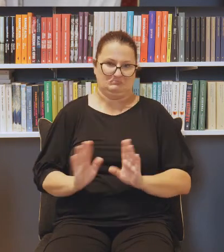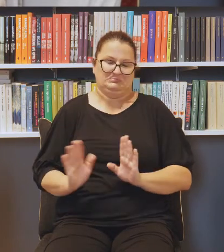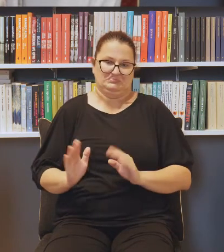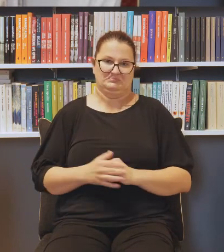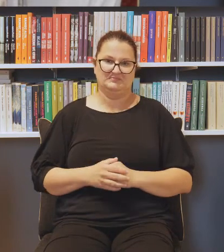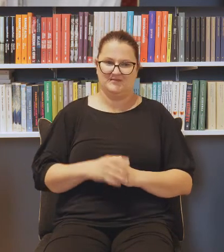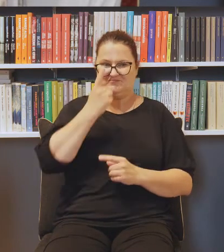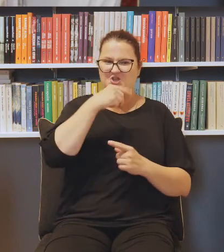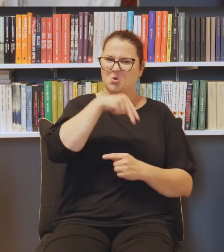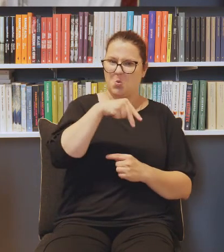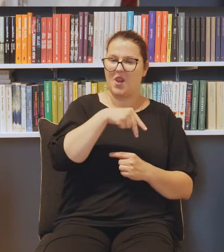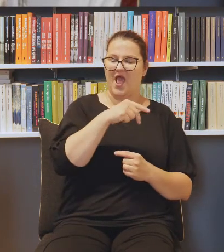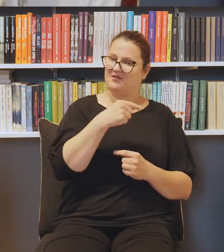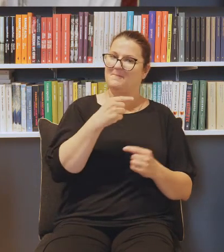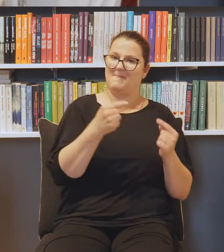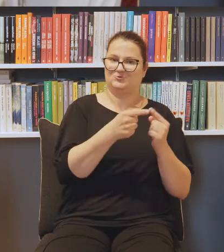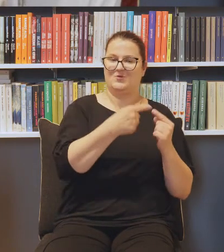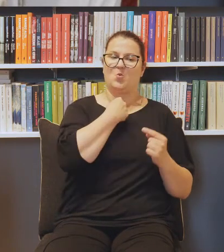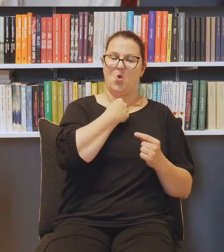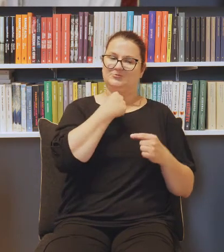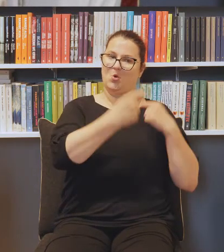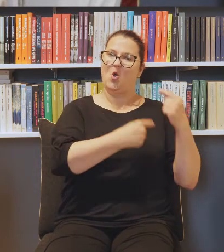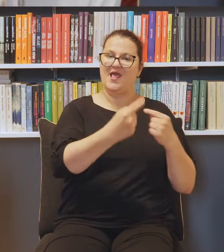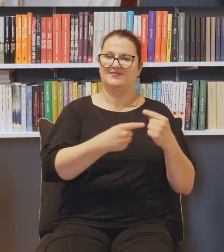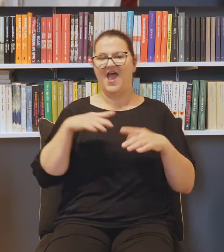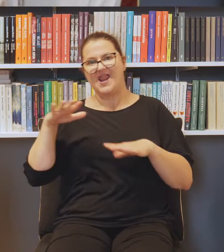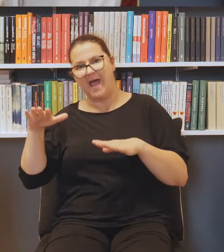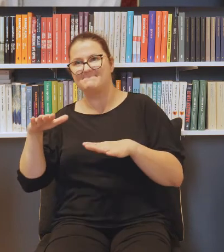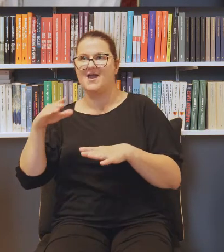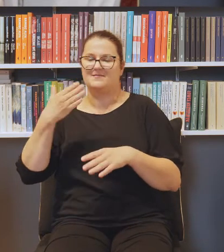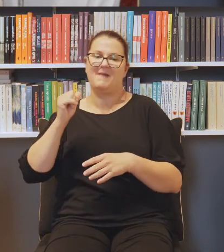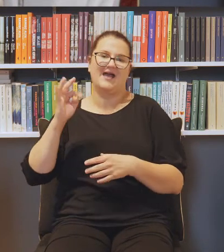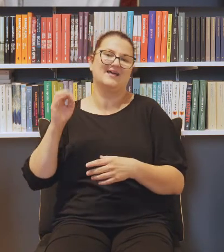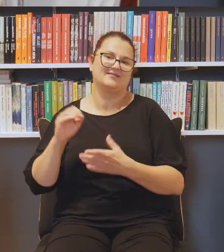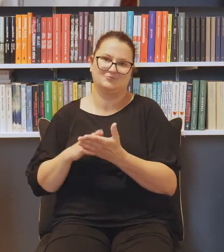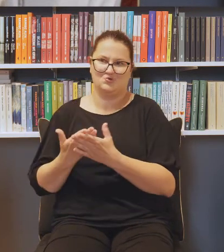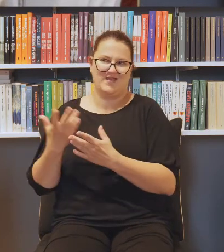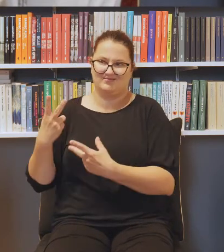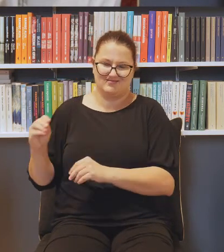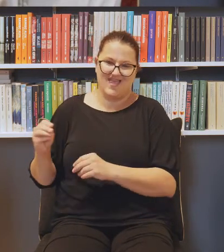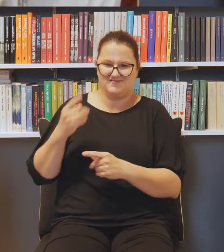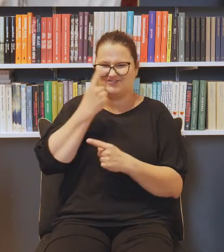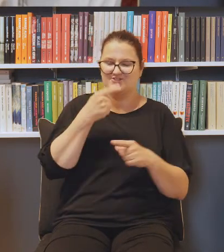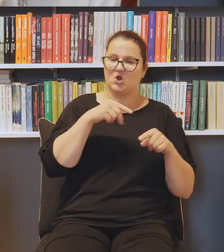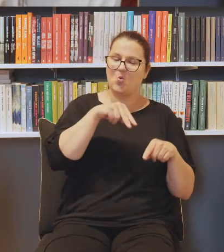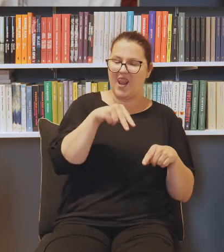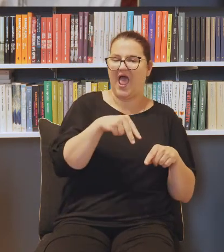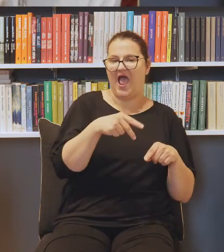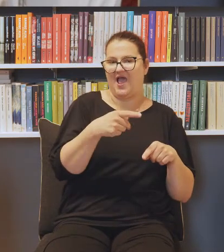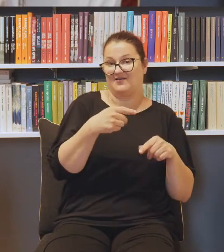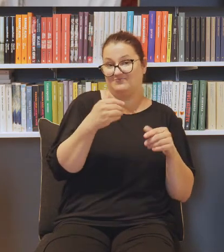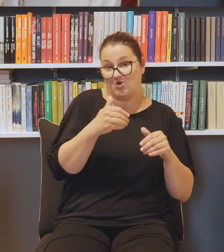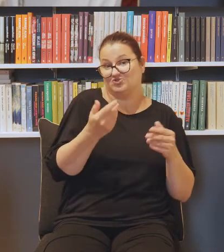Ula prędzej byłaby głosem pokolenia niż raper Mata na przykład. Więc Ula, chociaż nie wiem, czy Ula by mogła